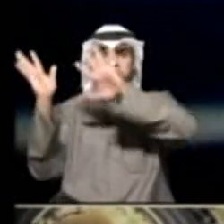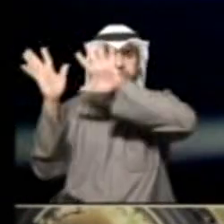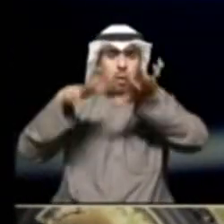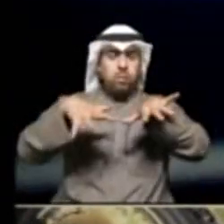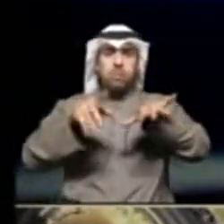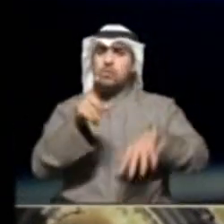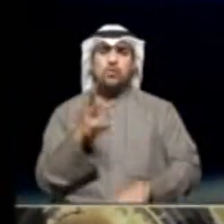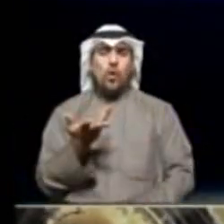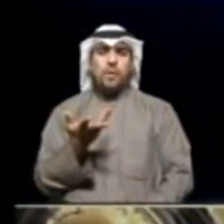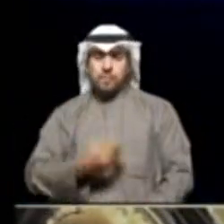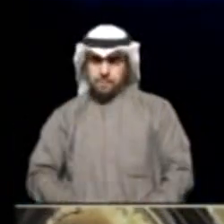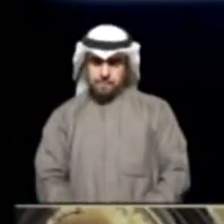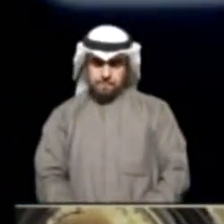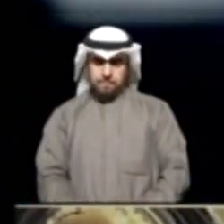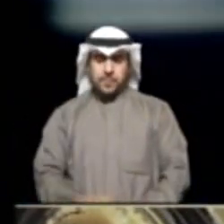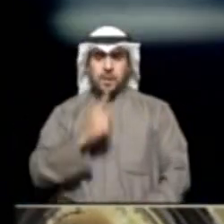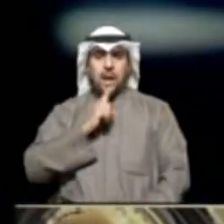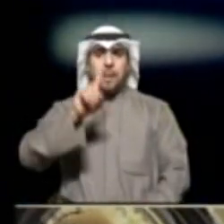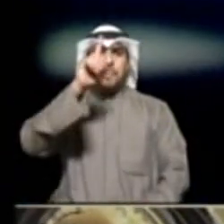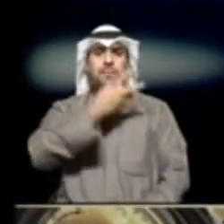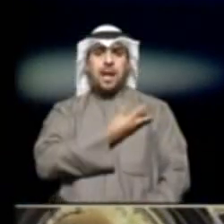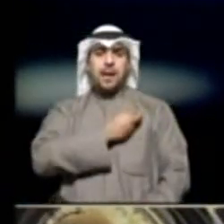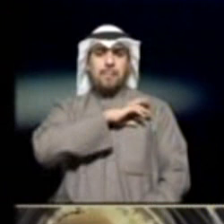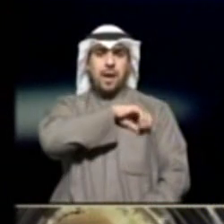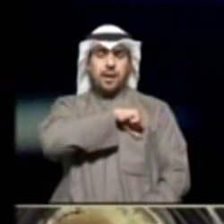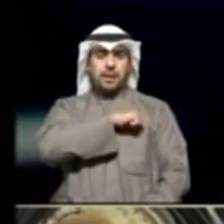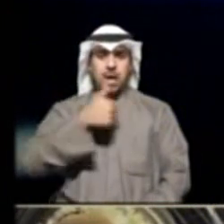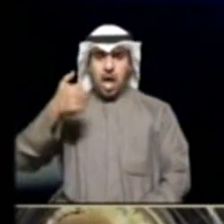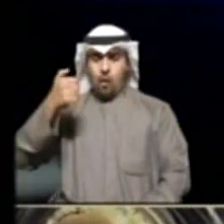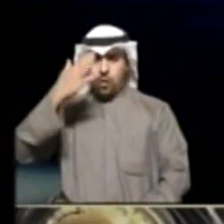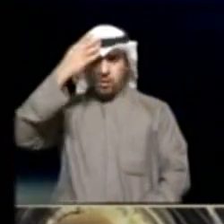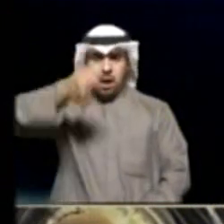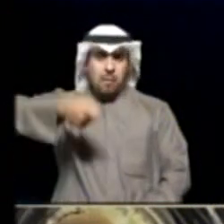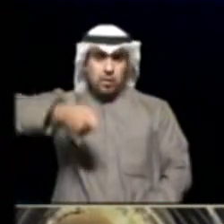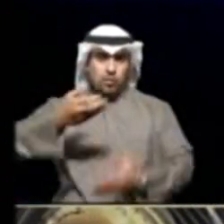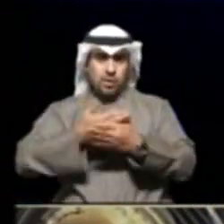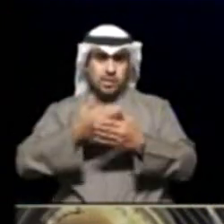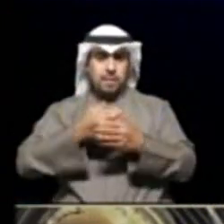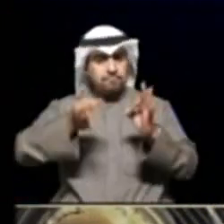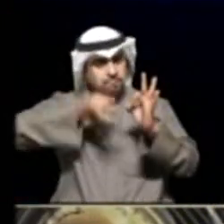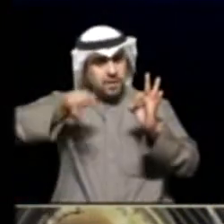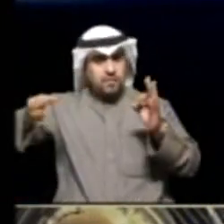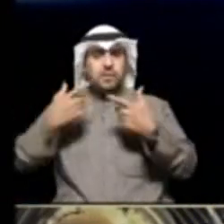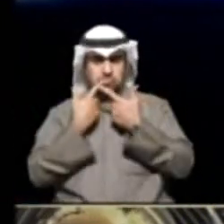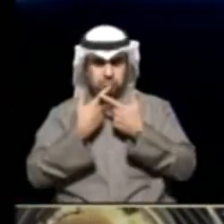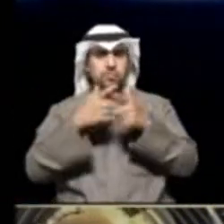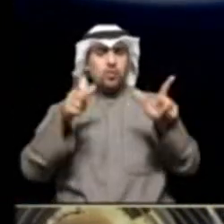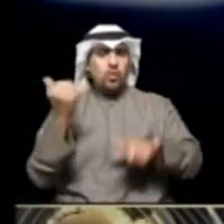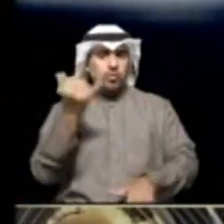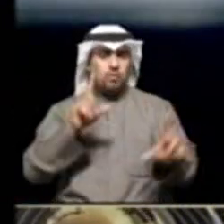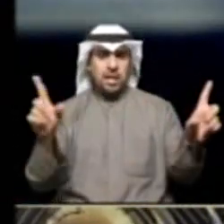الدولي؟ تفضل. بسم الله الرحمن الرحيم. أول شيء نشكركم تحت لنا الفرصة أن نبين ما هو يعني ما حصل